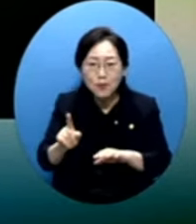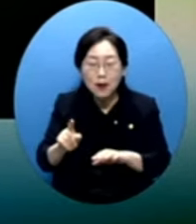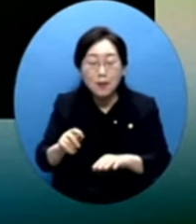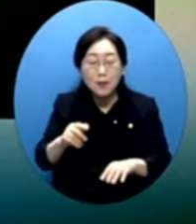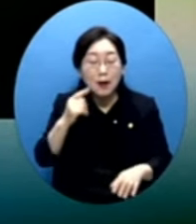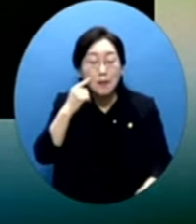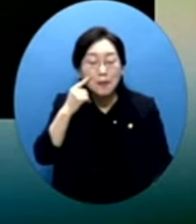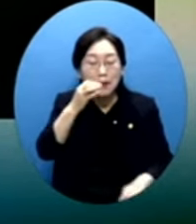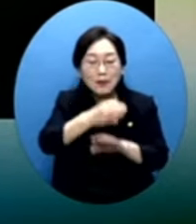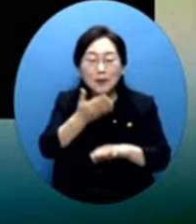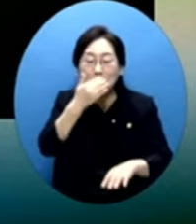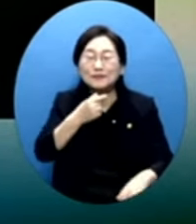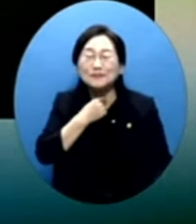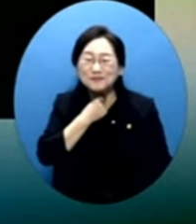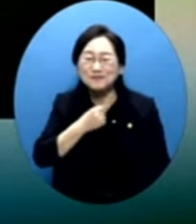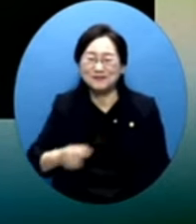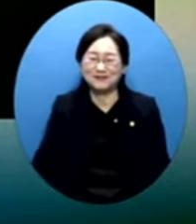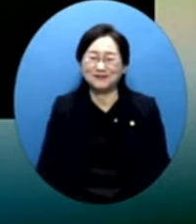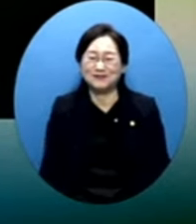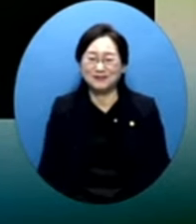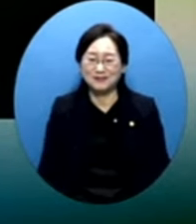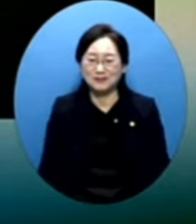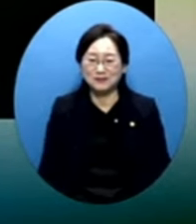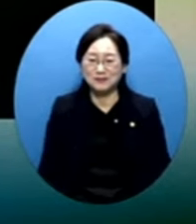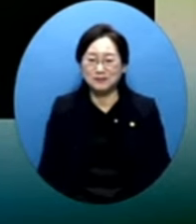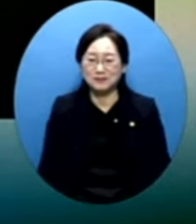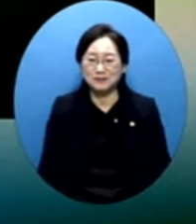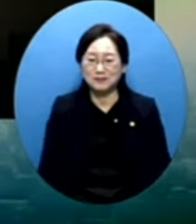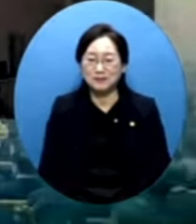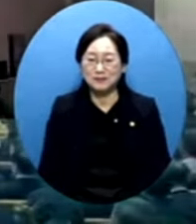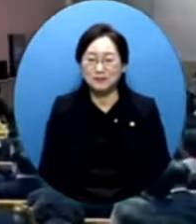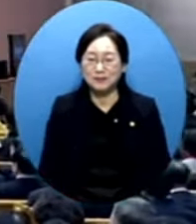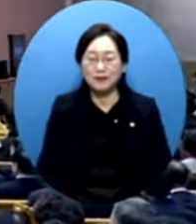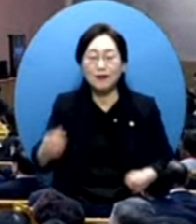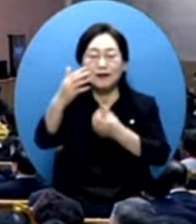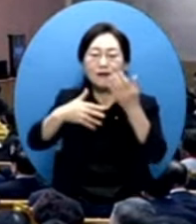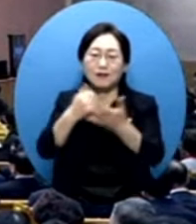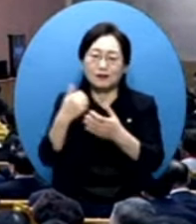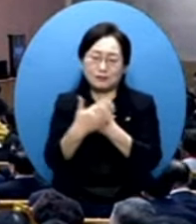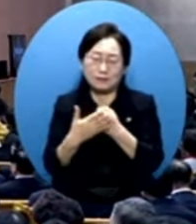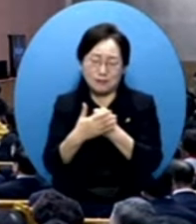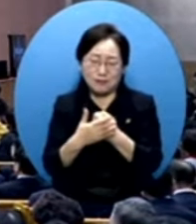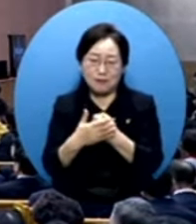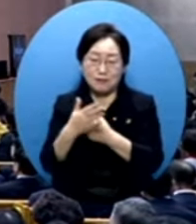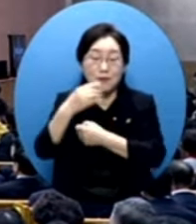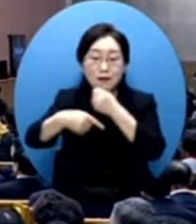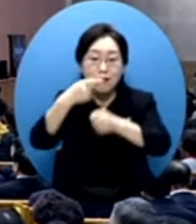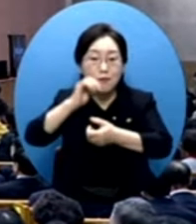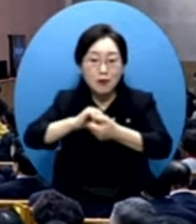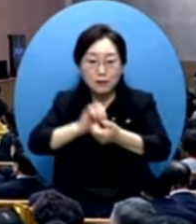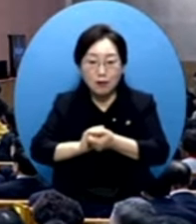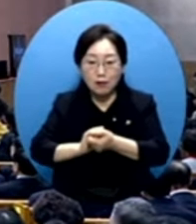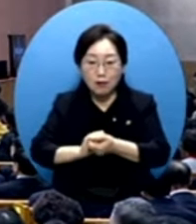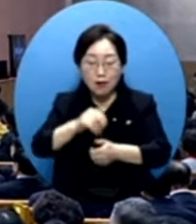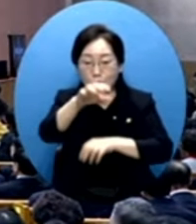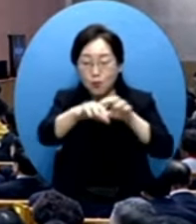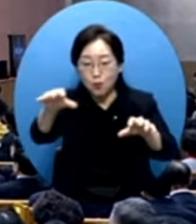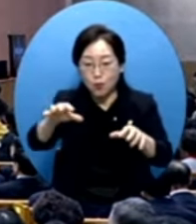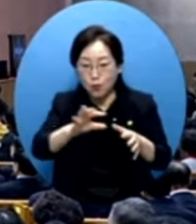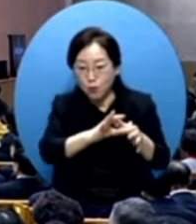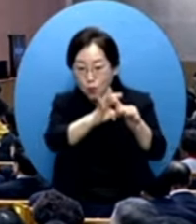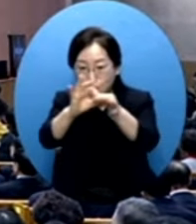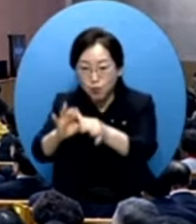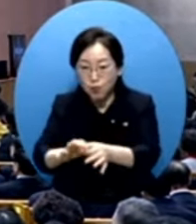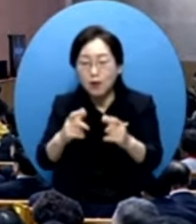좀 사 먹어 봐야 되겠어요 하나님 은혜 가운데 매년 매장이 100개씩 늘어나는데요 사업 첫째